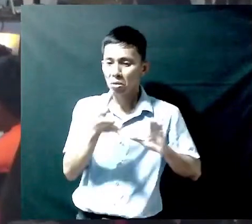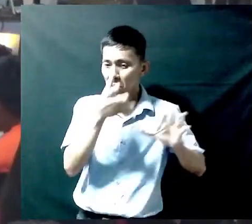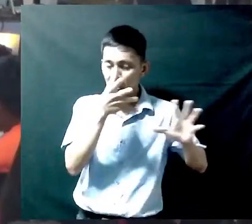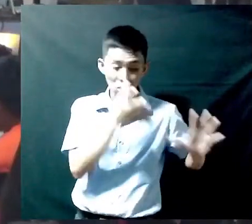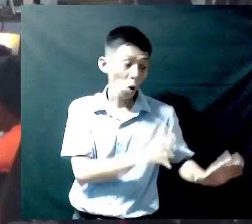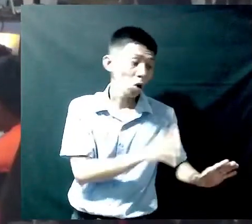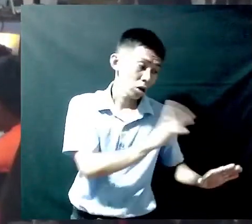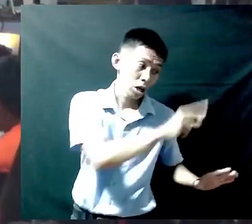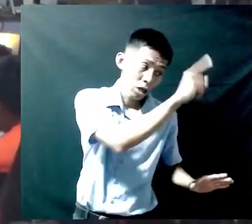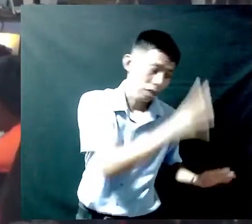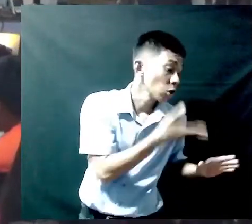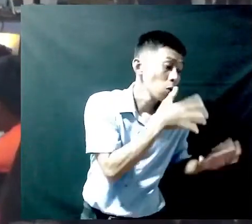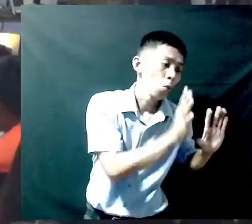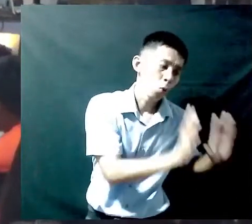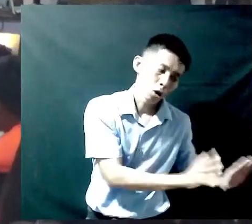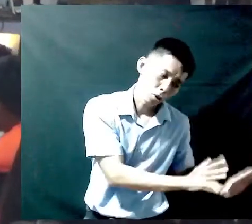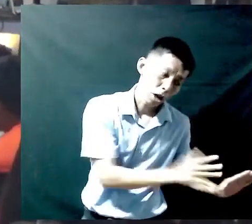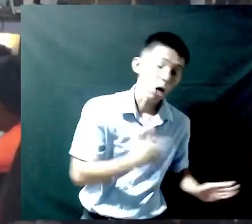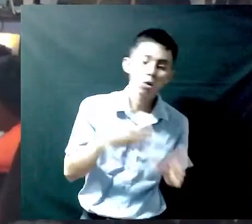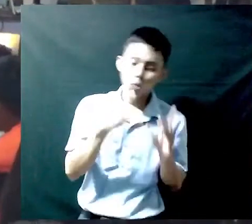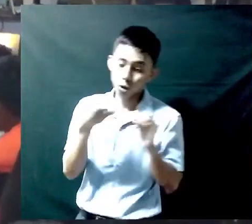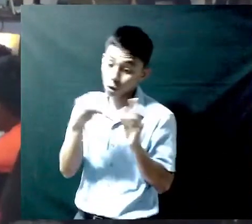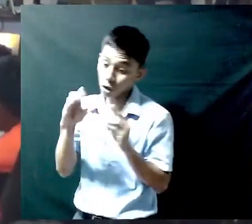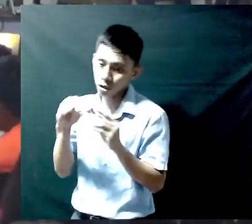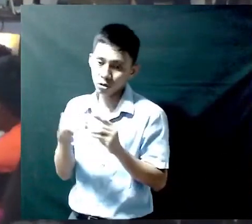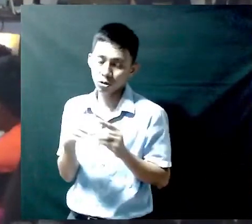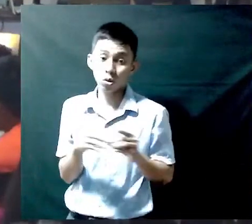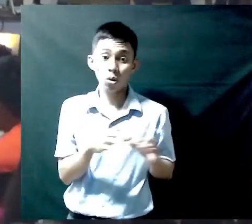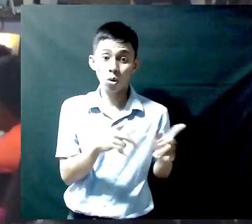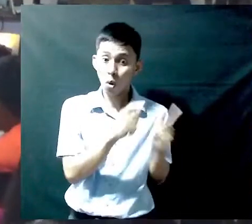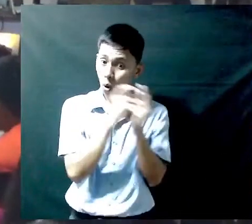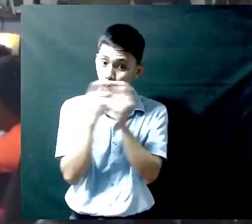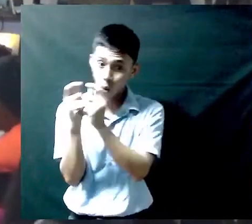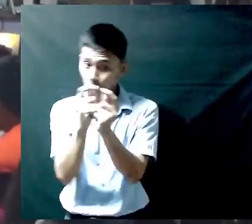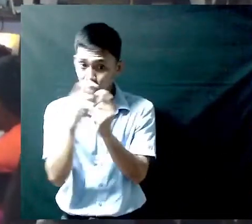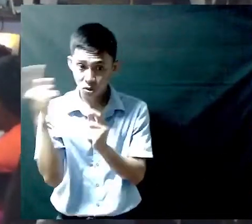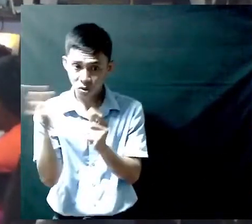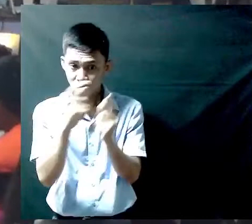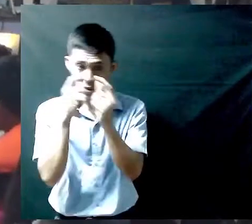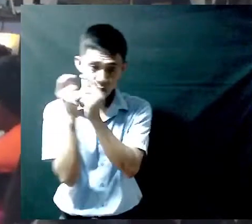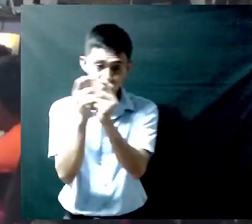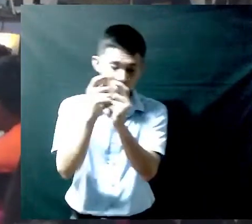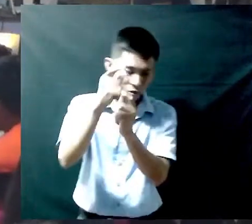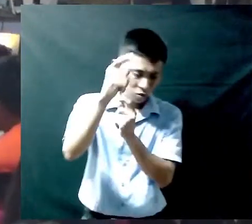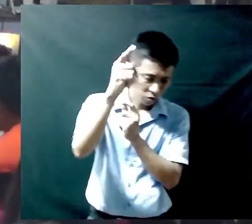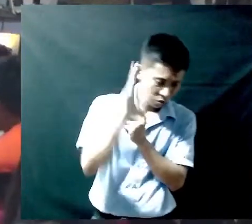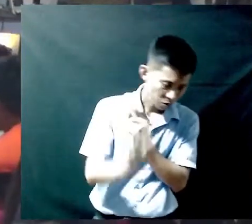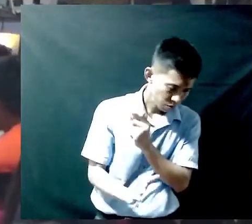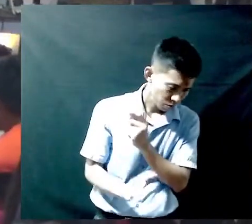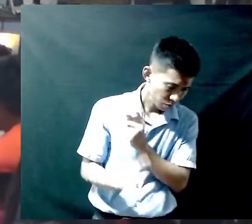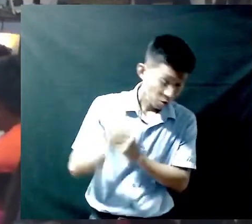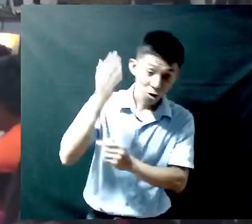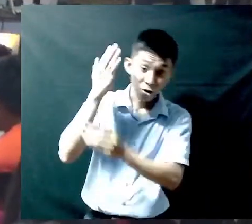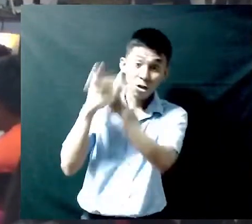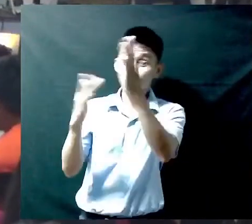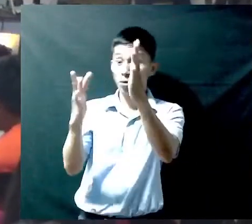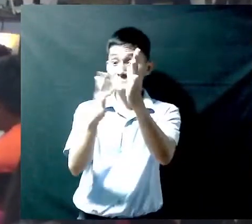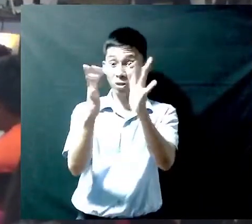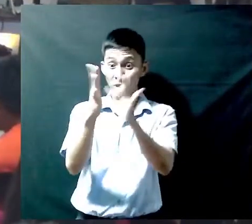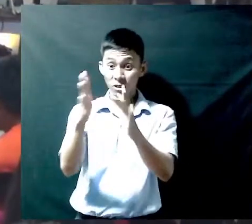lang. Hindi ganun kay Lord eh. Remember when the Lord Jesus Christ entered the house of Martha and